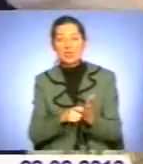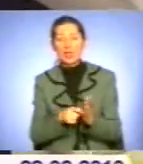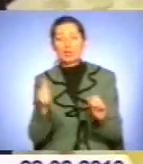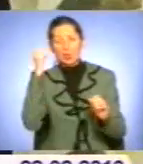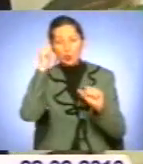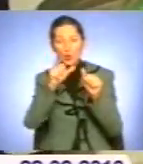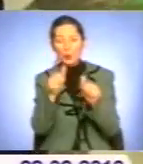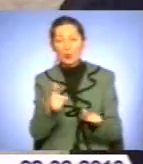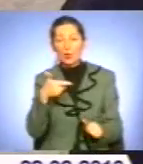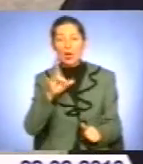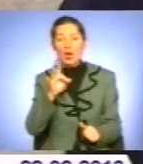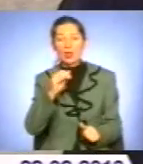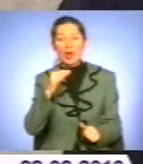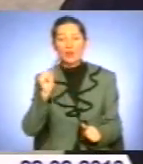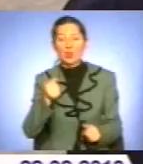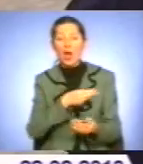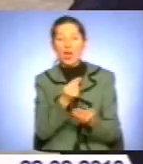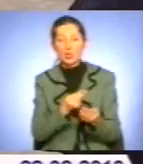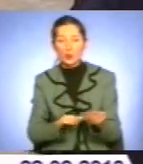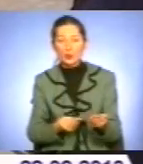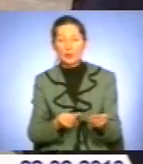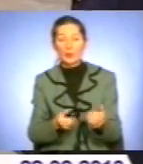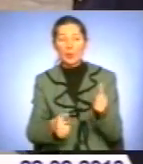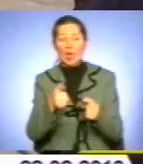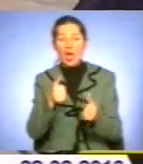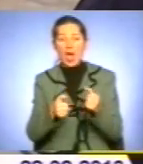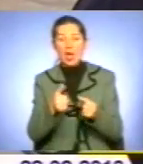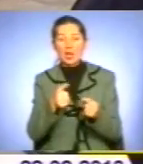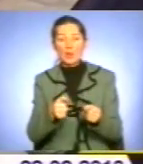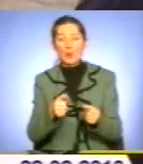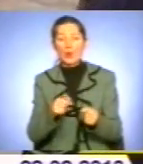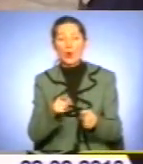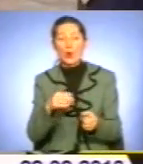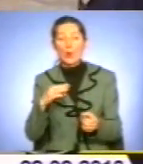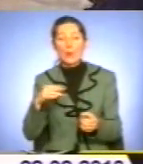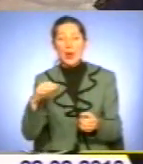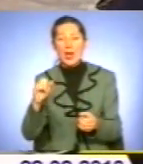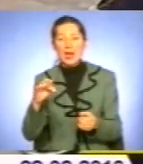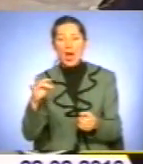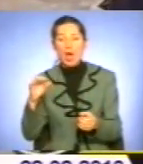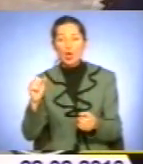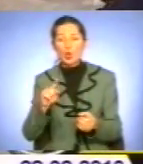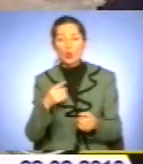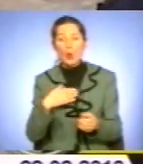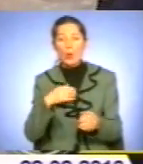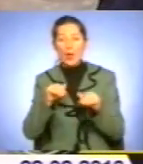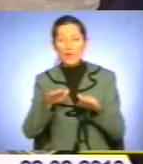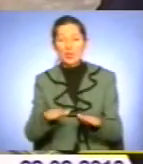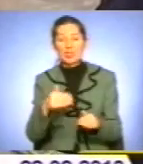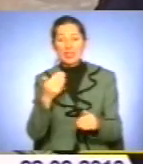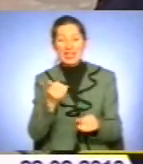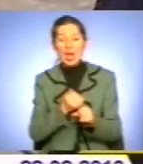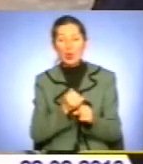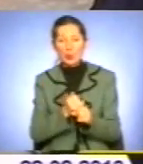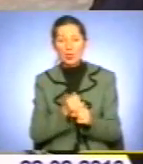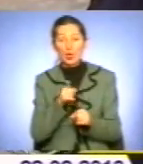живопису. З Машою ліпимо екзотичну китайську піранію. Чому ми її вирішили